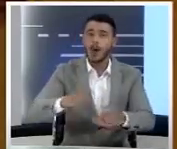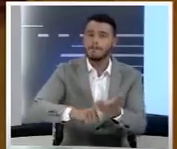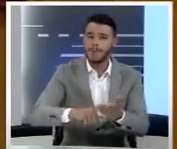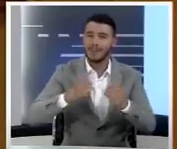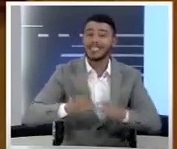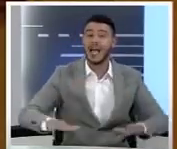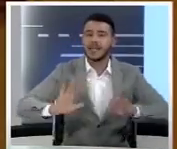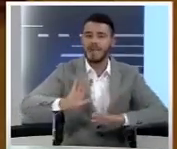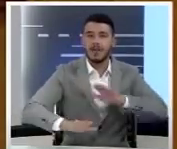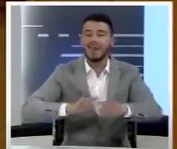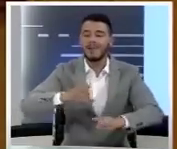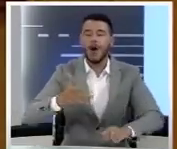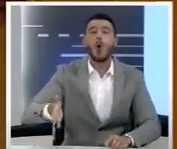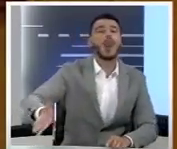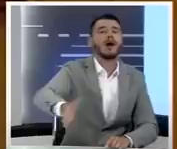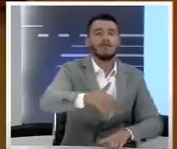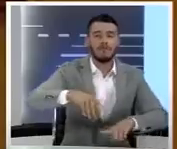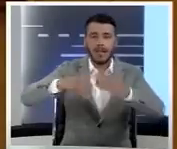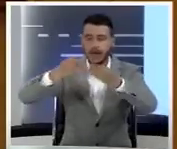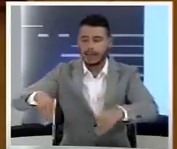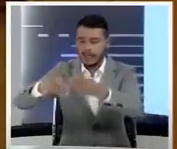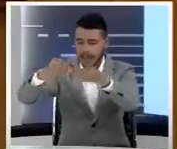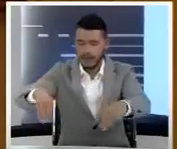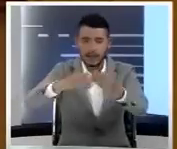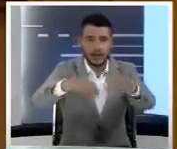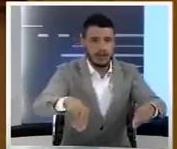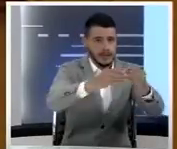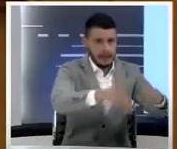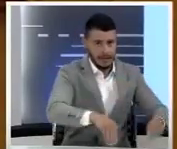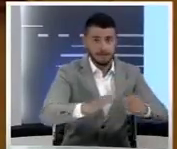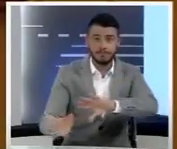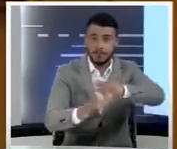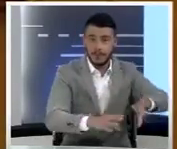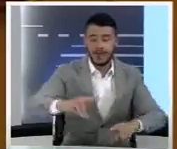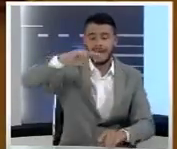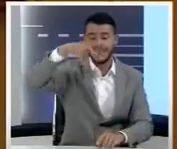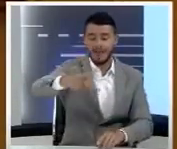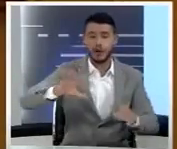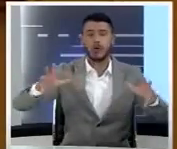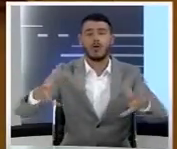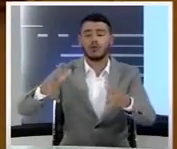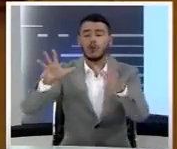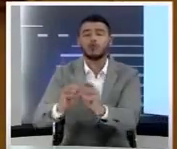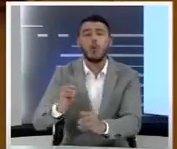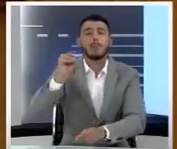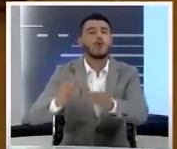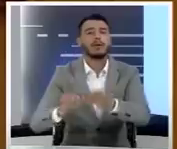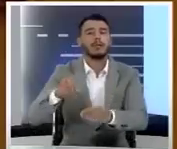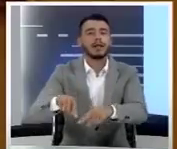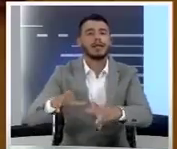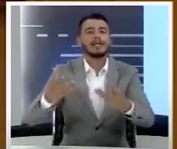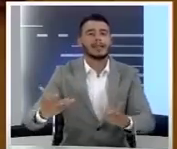βήμα-βήμα, ένα-ένα, να τα αντιμετωπίσουμε. Και δεύτερον, είναι τα γενικότερα προβλήματα τα οποία πρέπει να αντιμετωπίσουμε με ένα